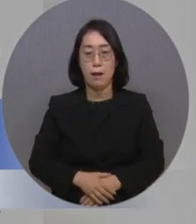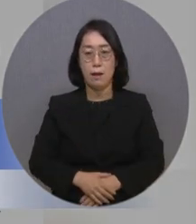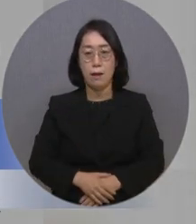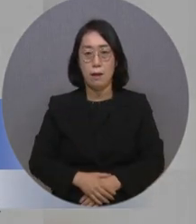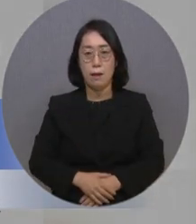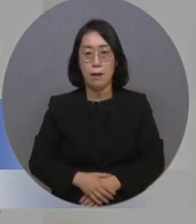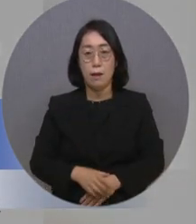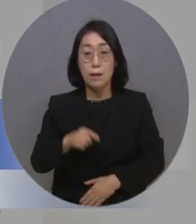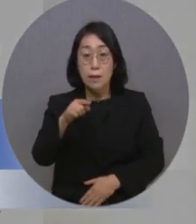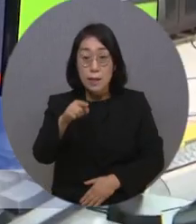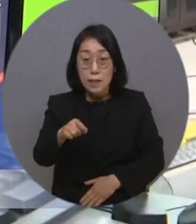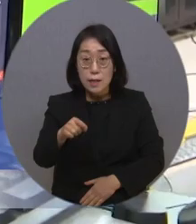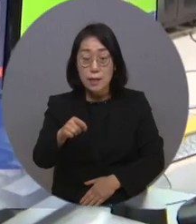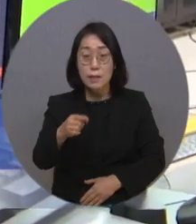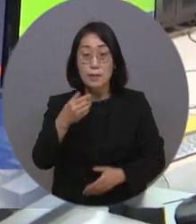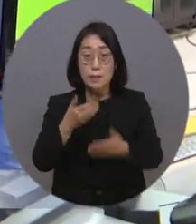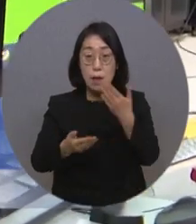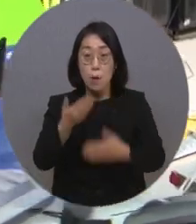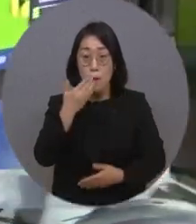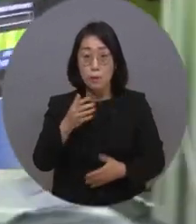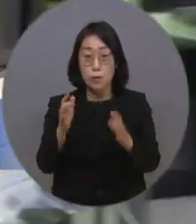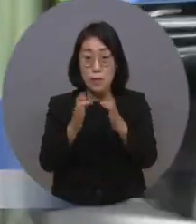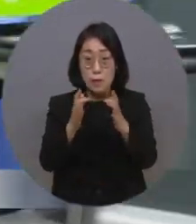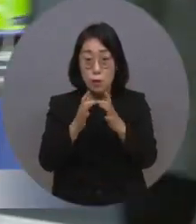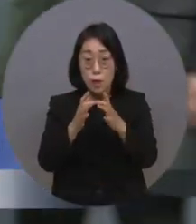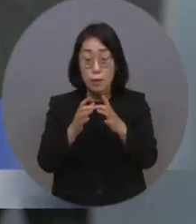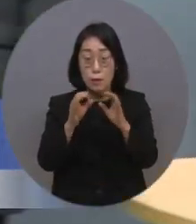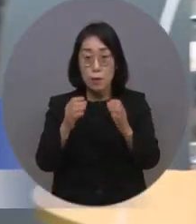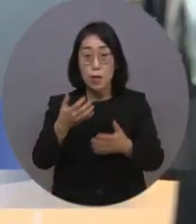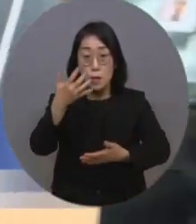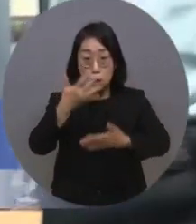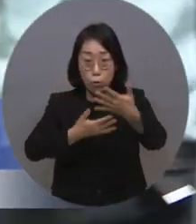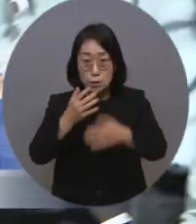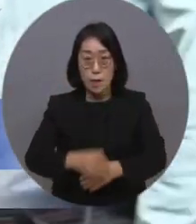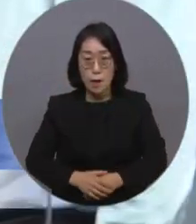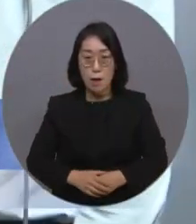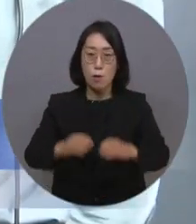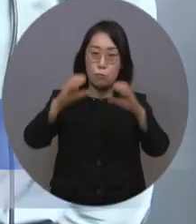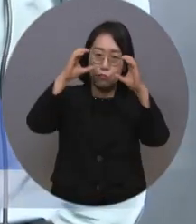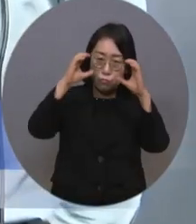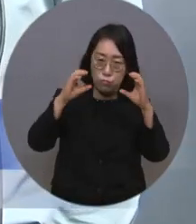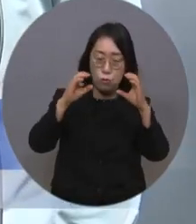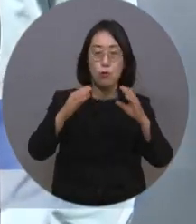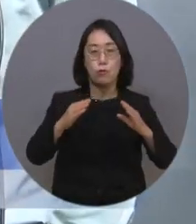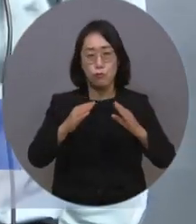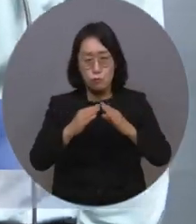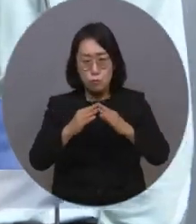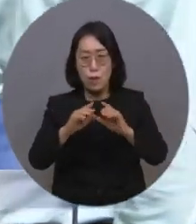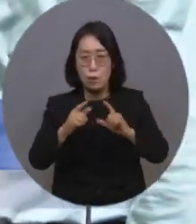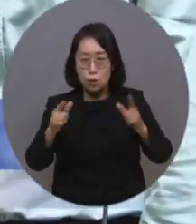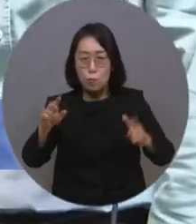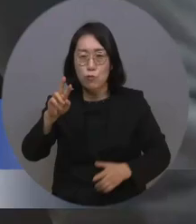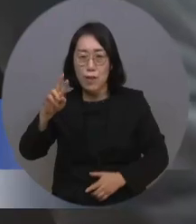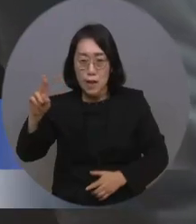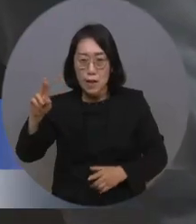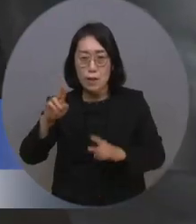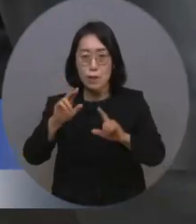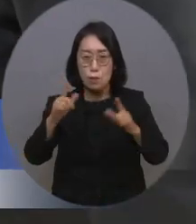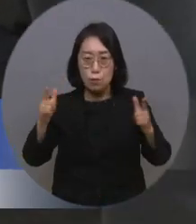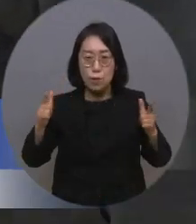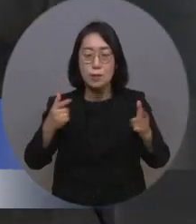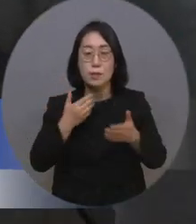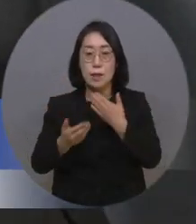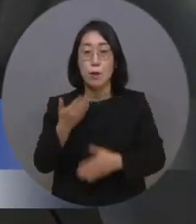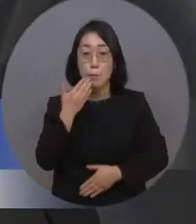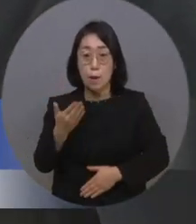가상체험관 이웃은 유니버설 디자인 영상관 체험관 주택 VR 간 등으로 구성되어 있습니다